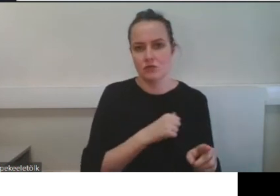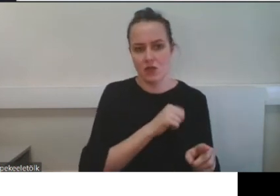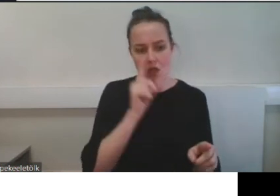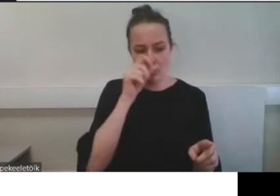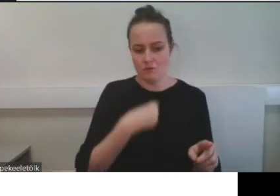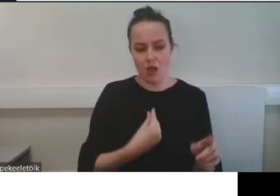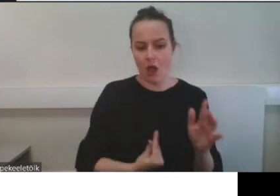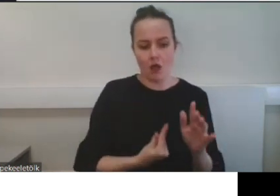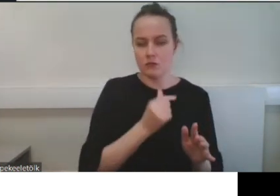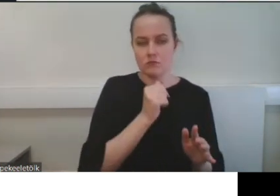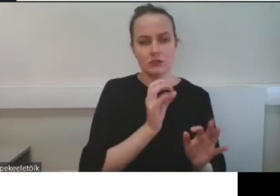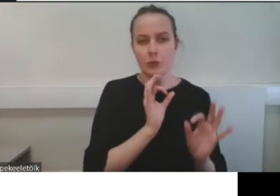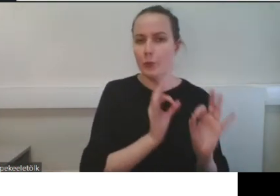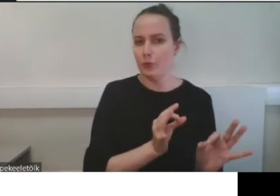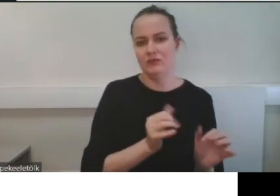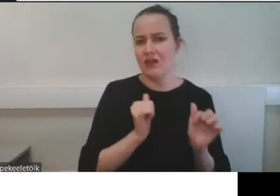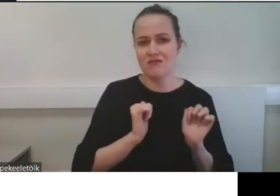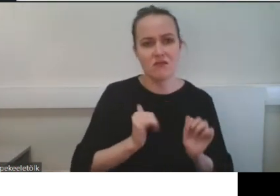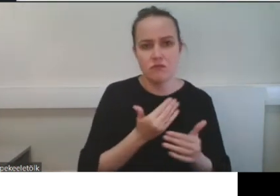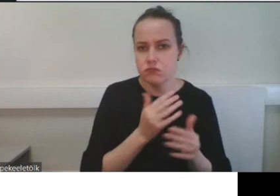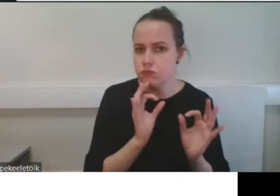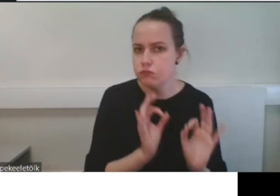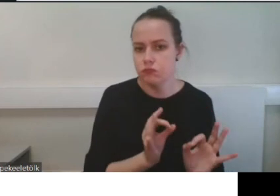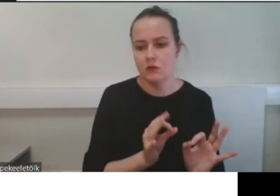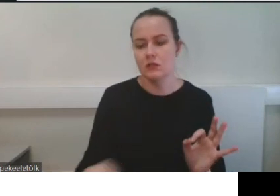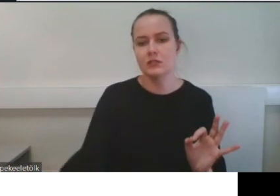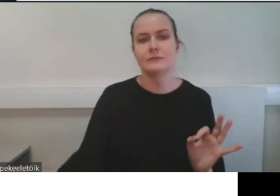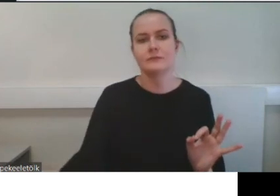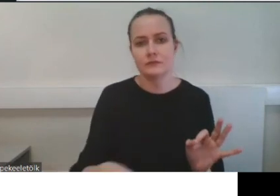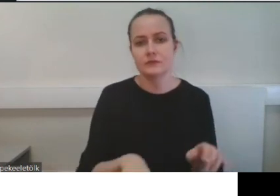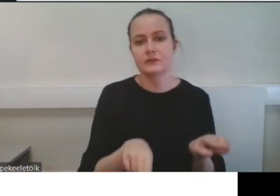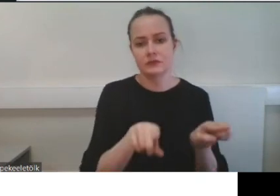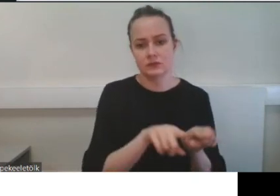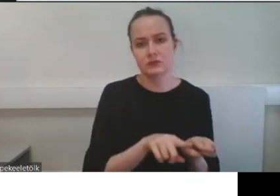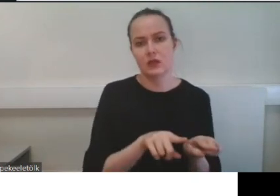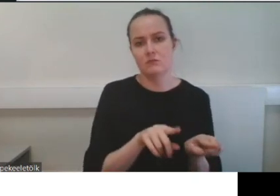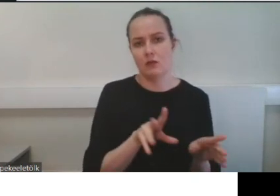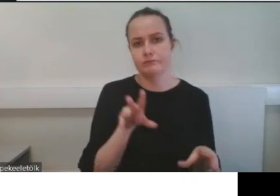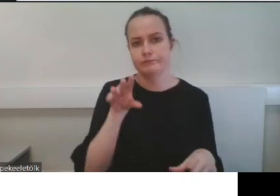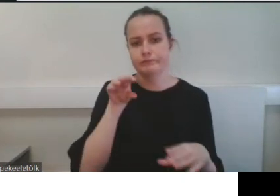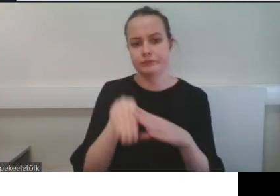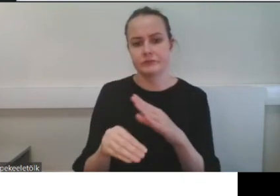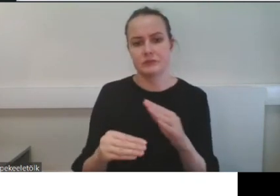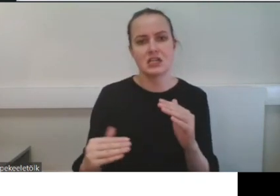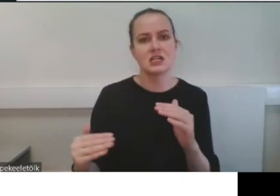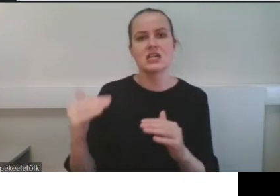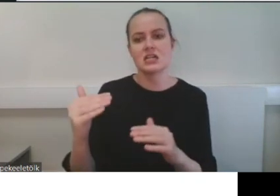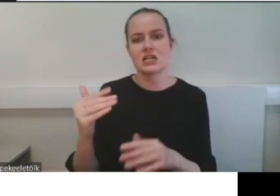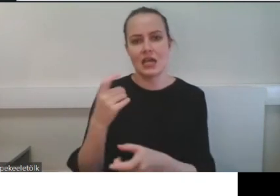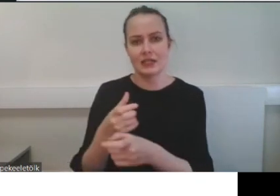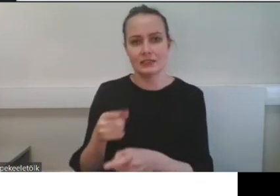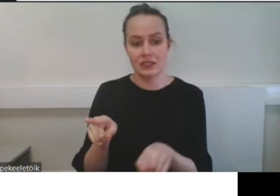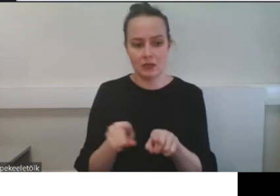teatud institutsioonide mõttes. Et sellised nagu vahemikud ja arvud on hästi oluline orientiir